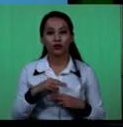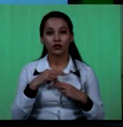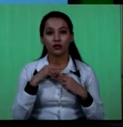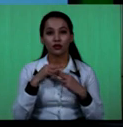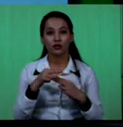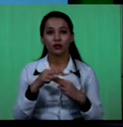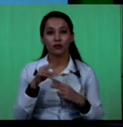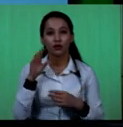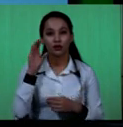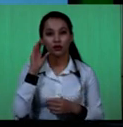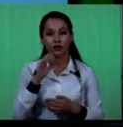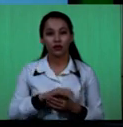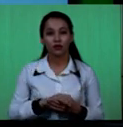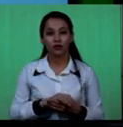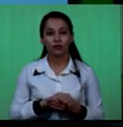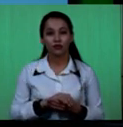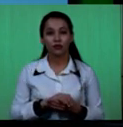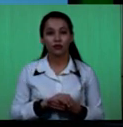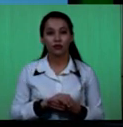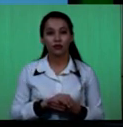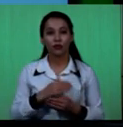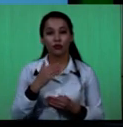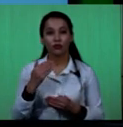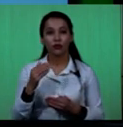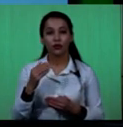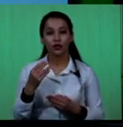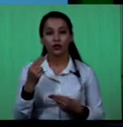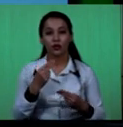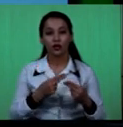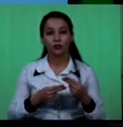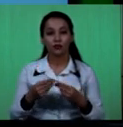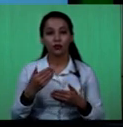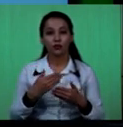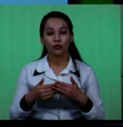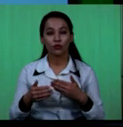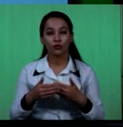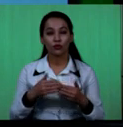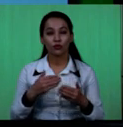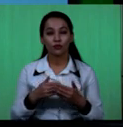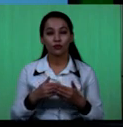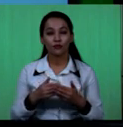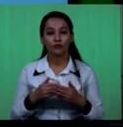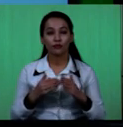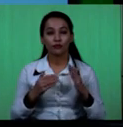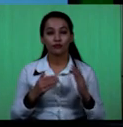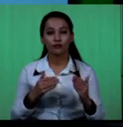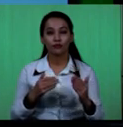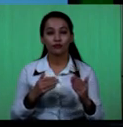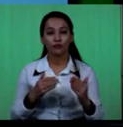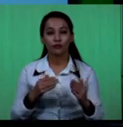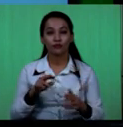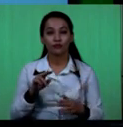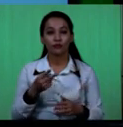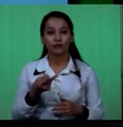bilan tinglang. O'ngdagi rasm chizilgan qog'ozni chap tomoni orqali